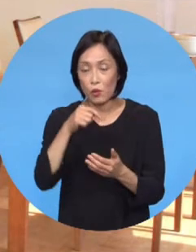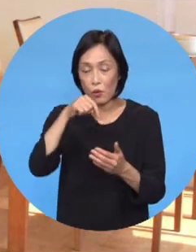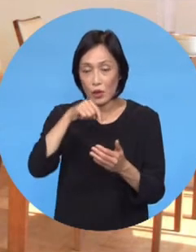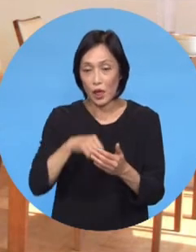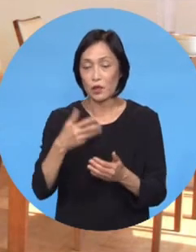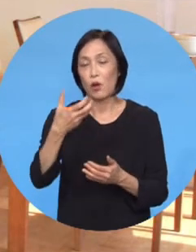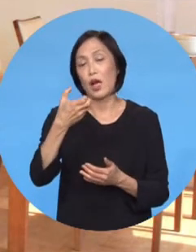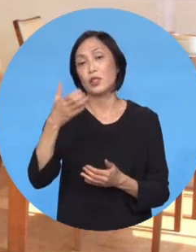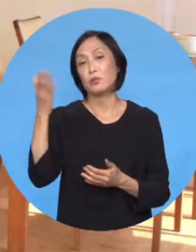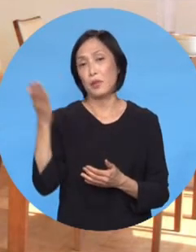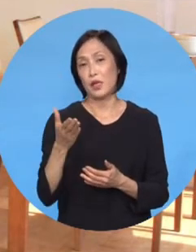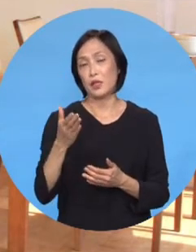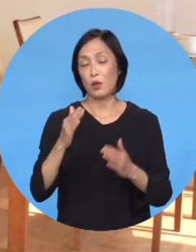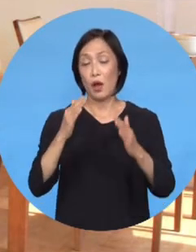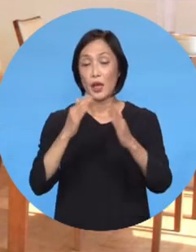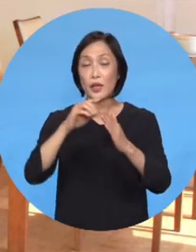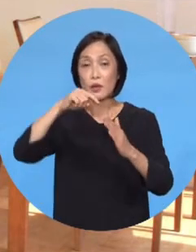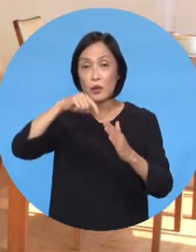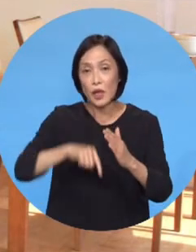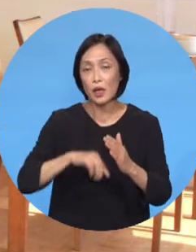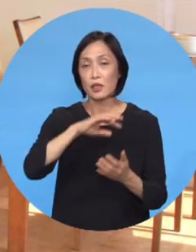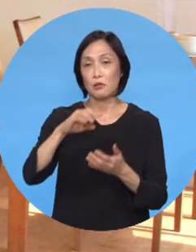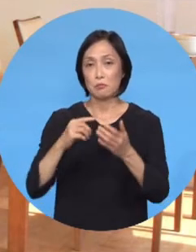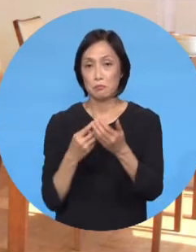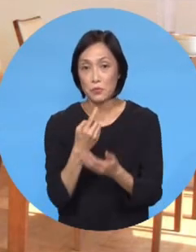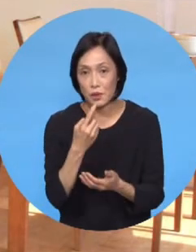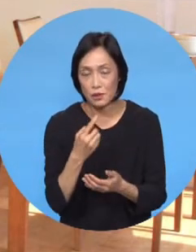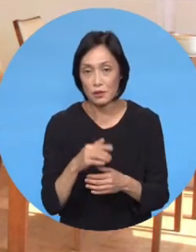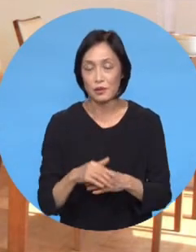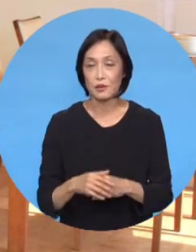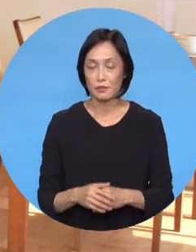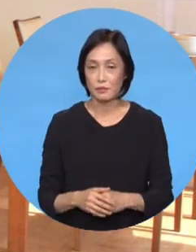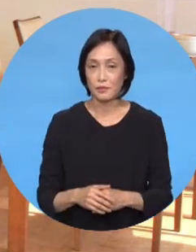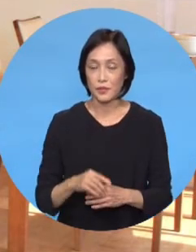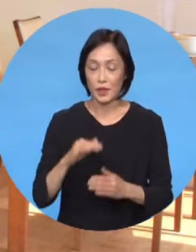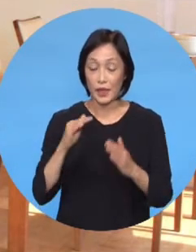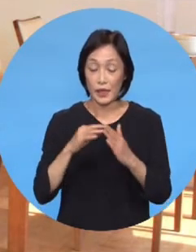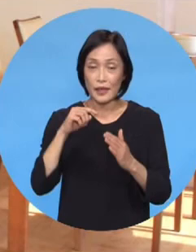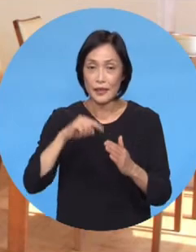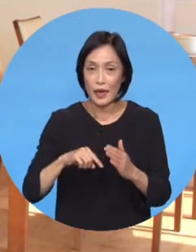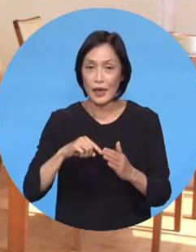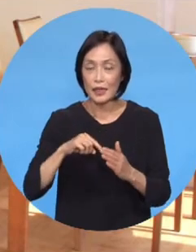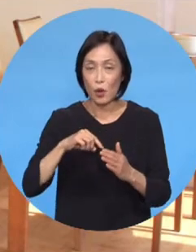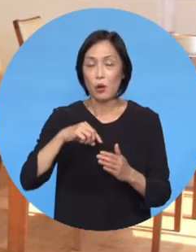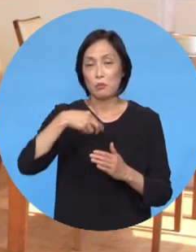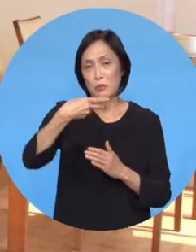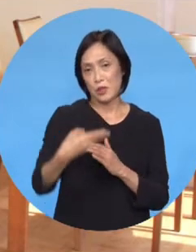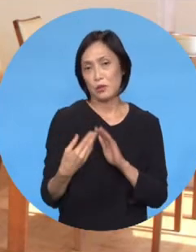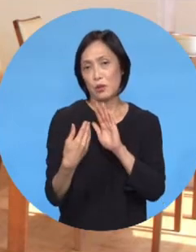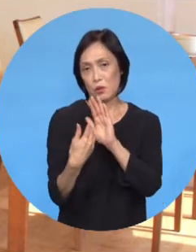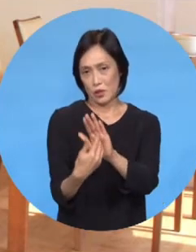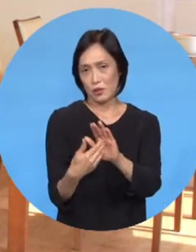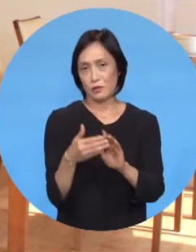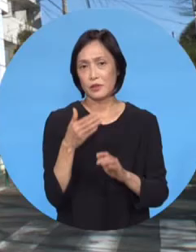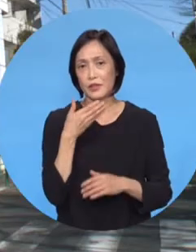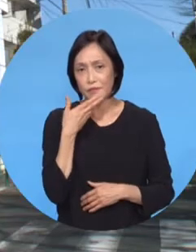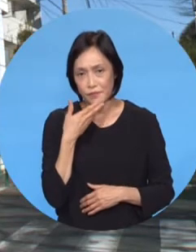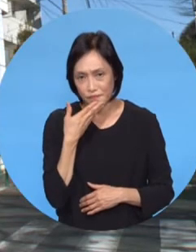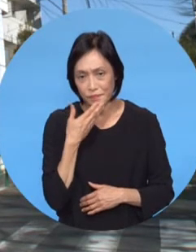住宅内で発生しているため、自宅での転倒を防ぐことが特に重要になります。